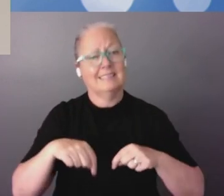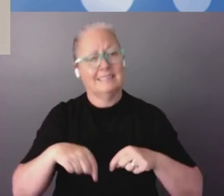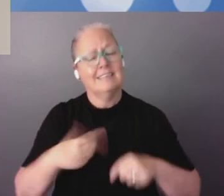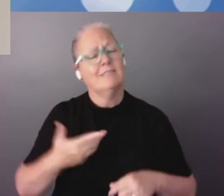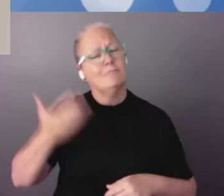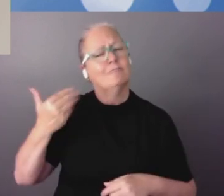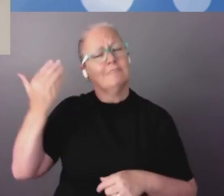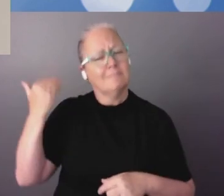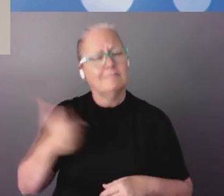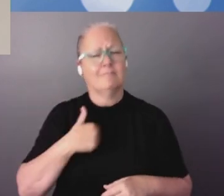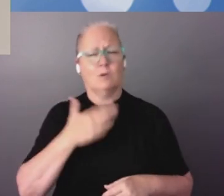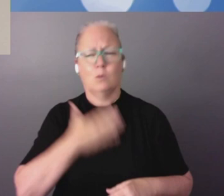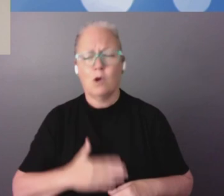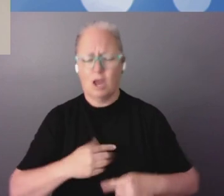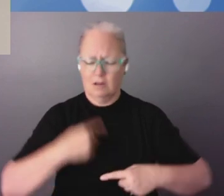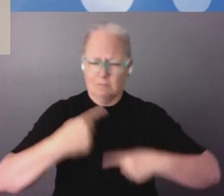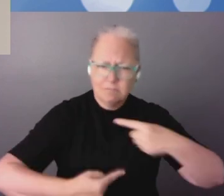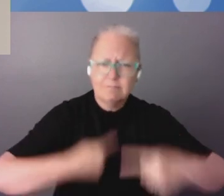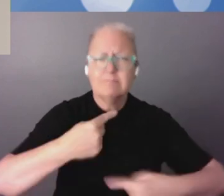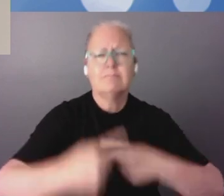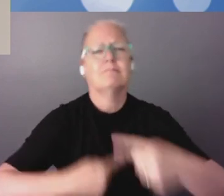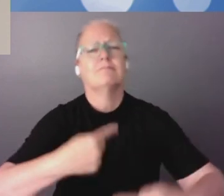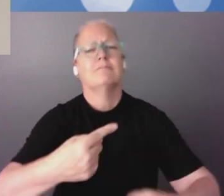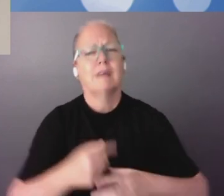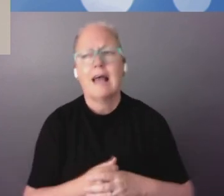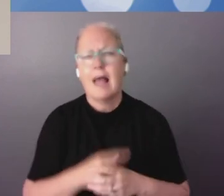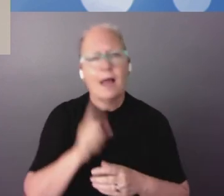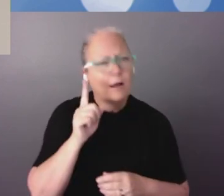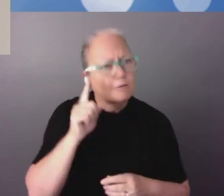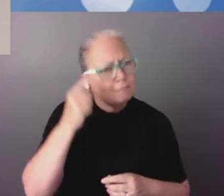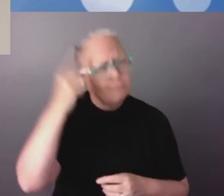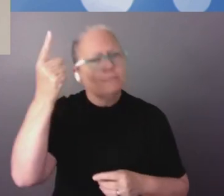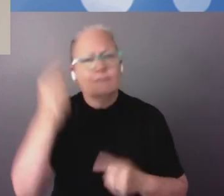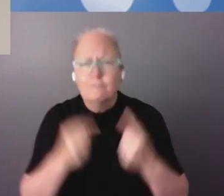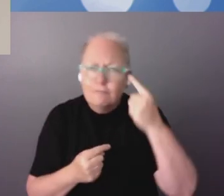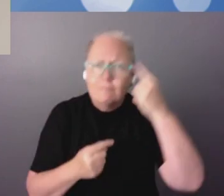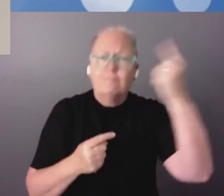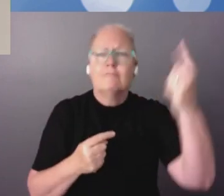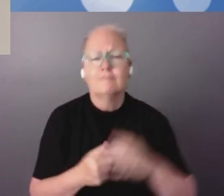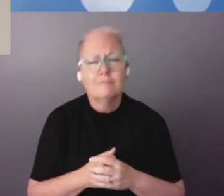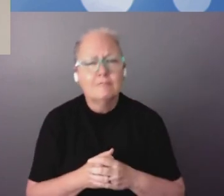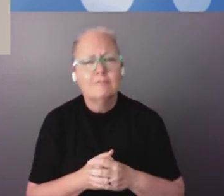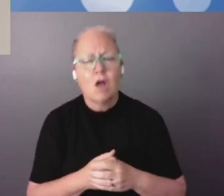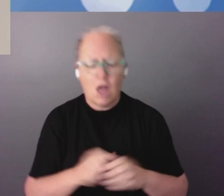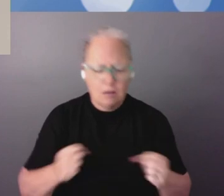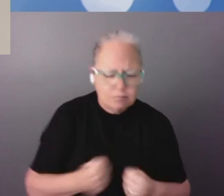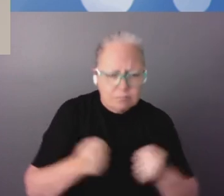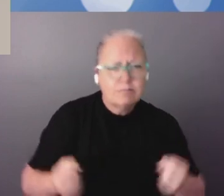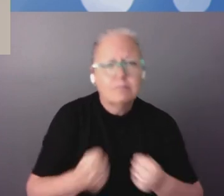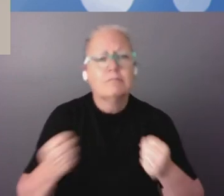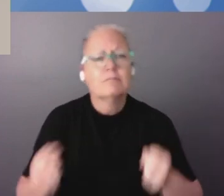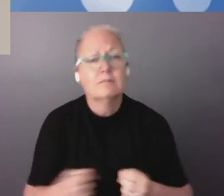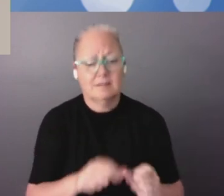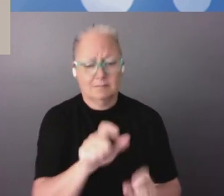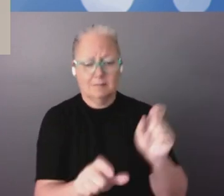также сосредоточились на инновациях, творчестве, а также, или может быть в первую очередь, на наших жителях, без которых эта трансформация не могла бы состояться.